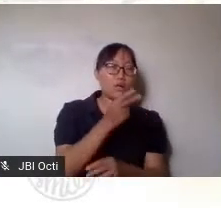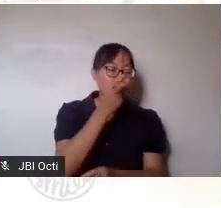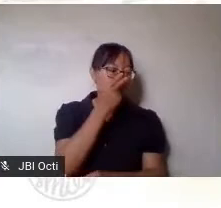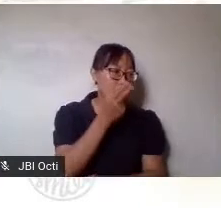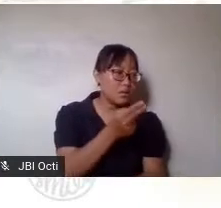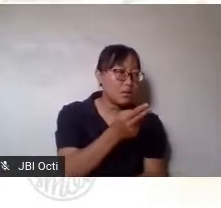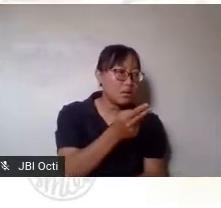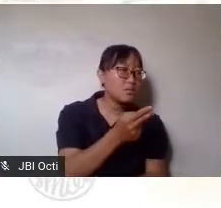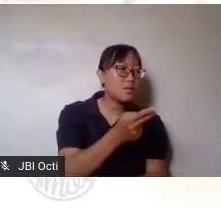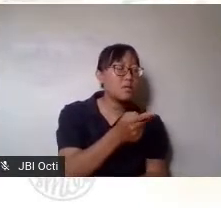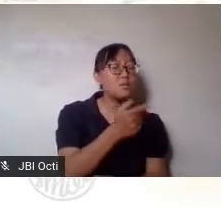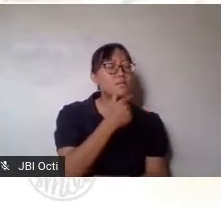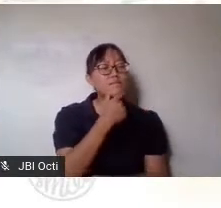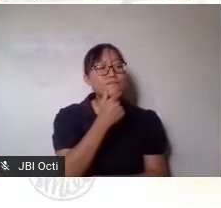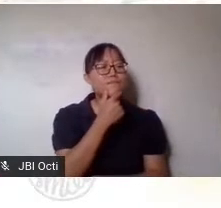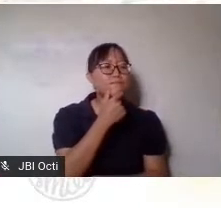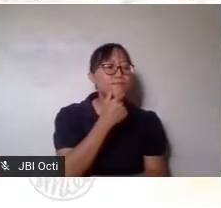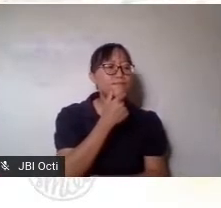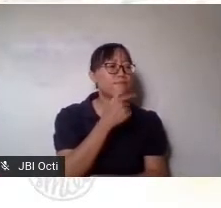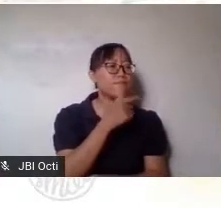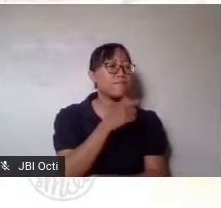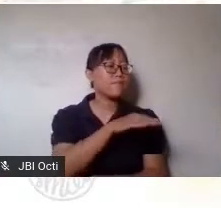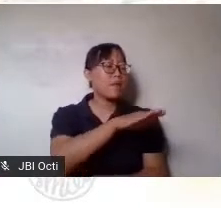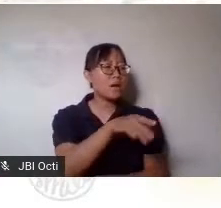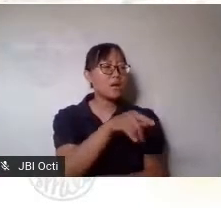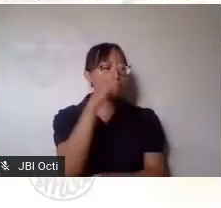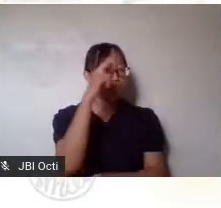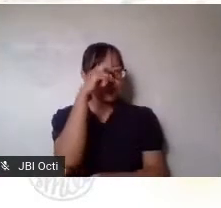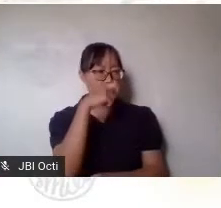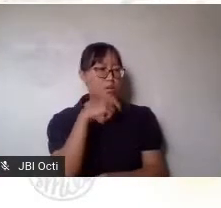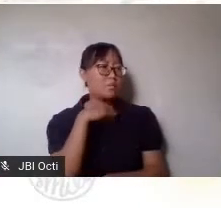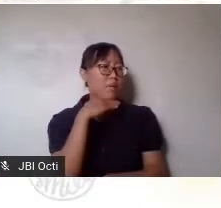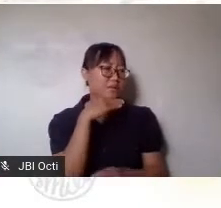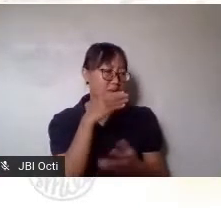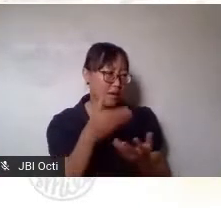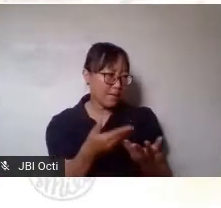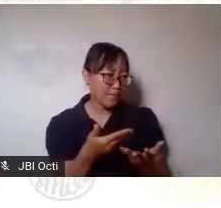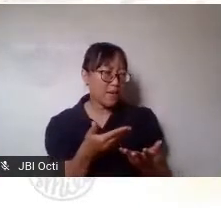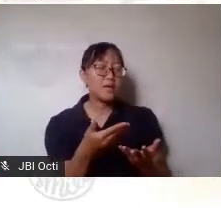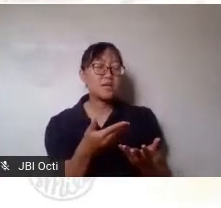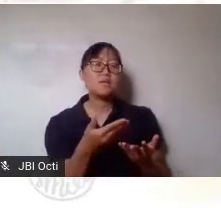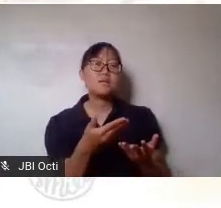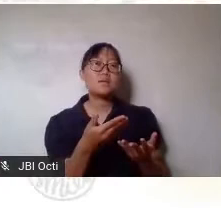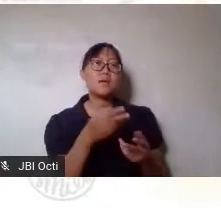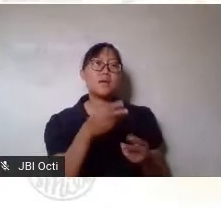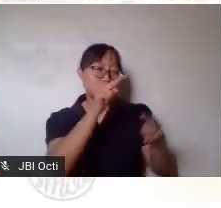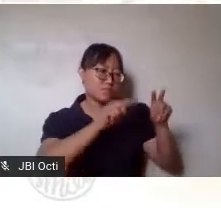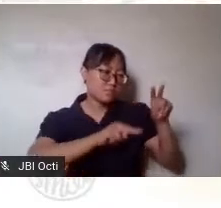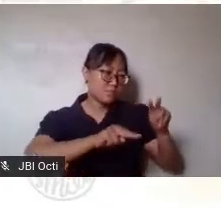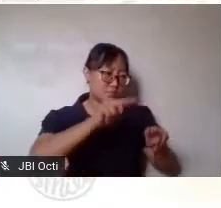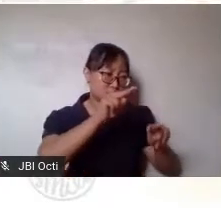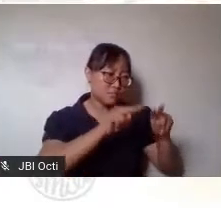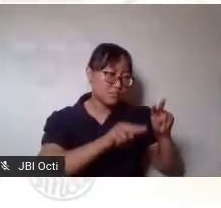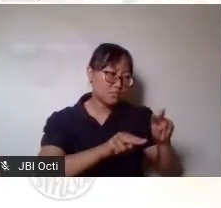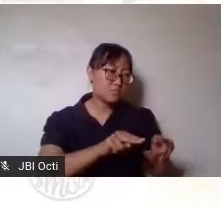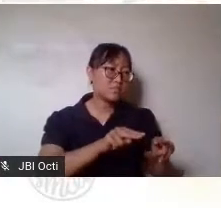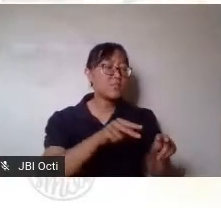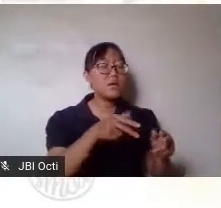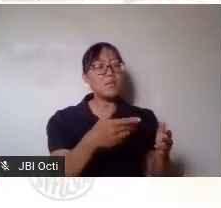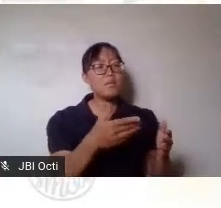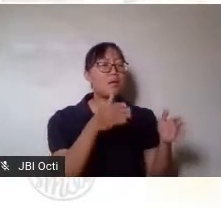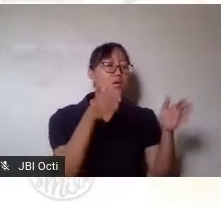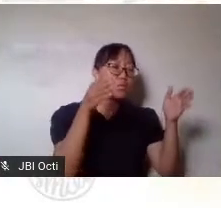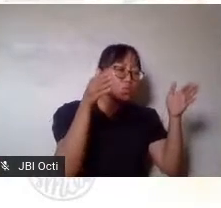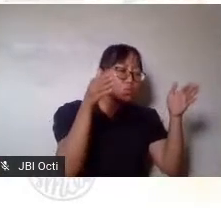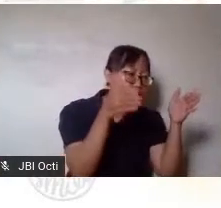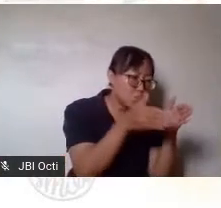kesulitan-kesulitan belajar yang kita hadapi ini suatu kasus kesulitan belajar umum atau kasus kesulitan belajar spesifik. Mungkin demikian